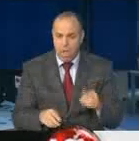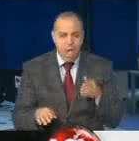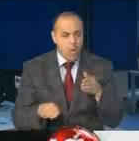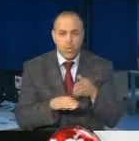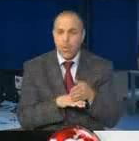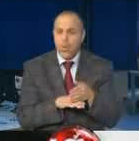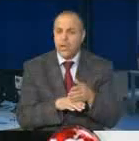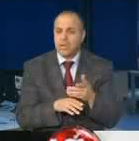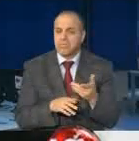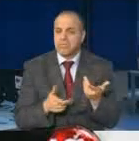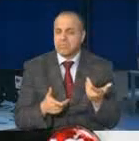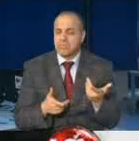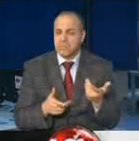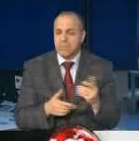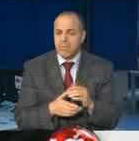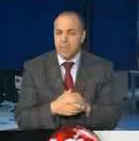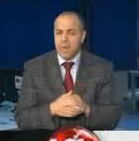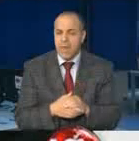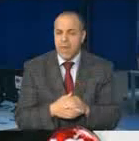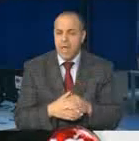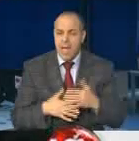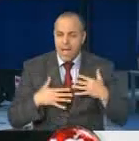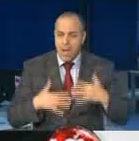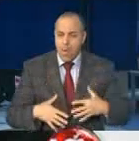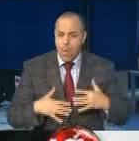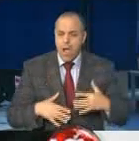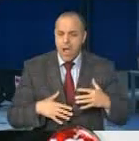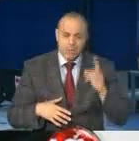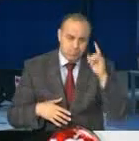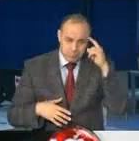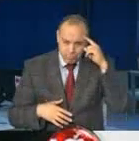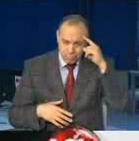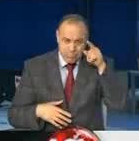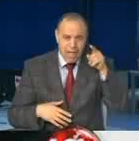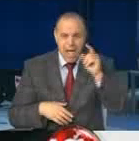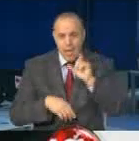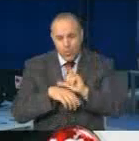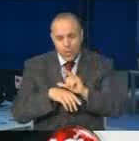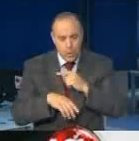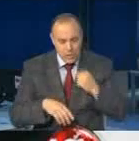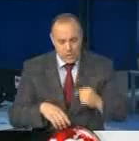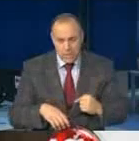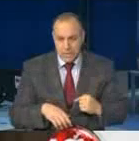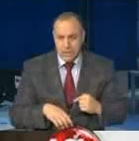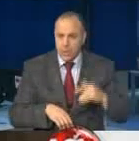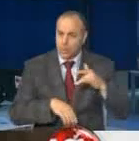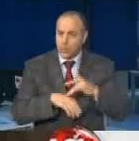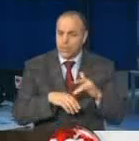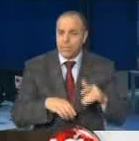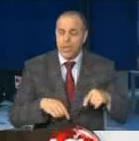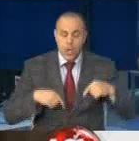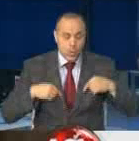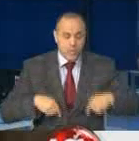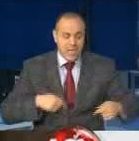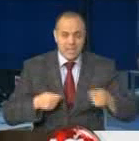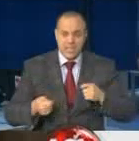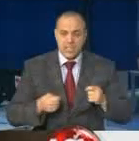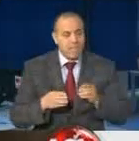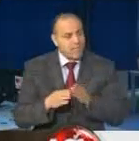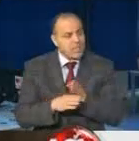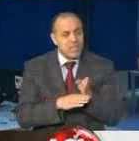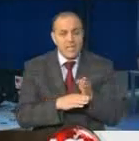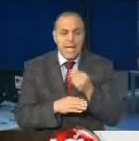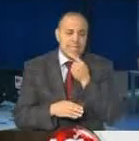الدخول كما قلت لك نعاود نقول الدخول العشوائي للماركات هذه ضرت وزاره التجاره مشات في اتجاه